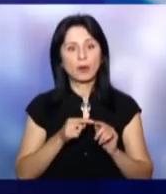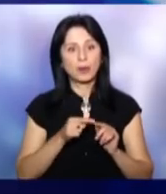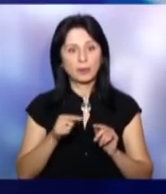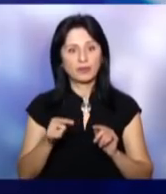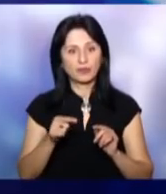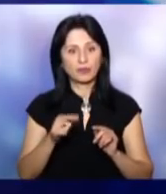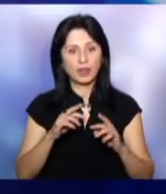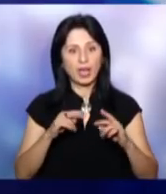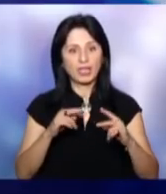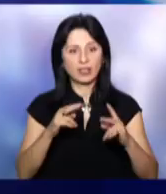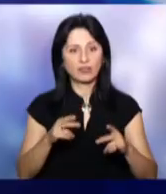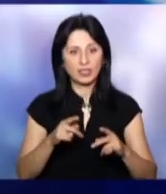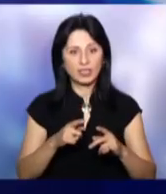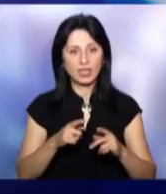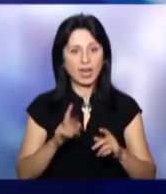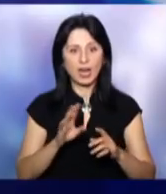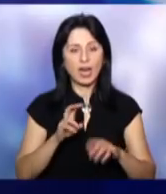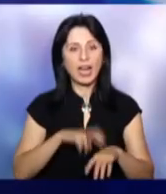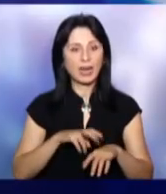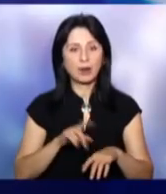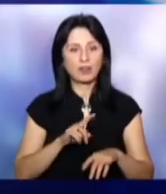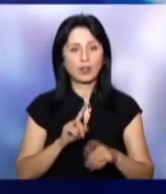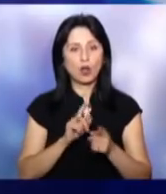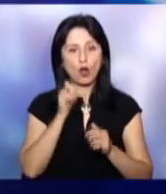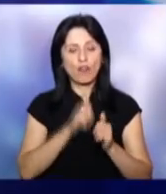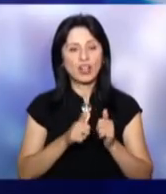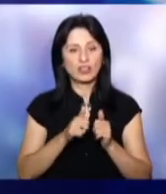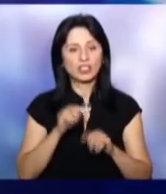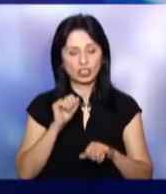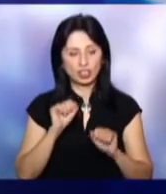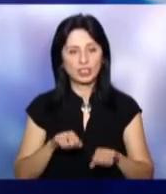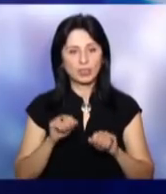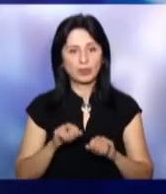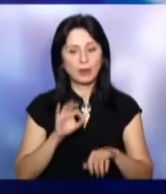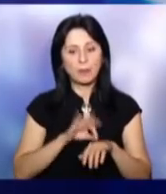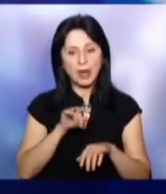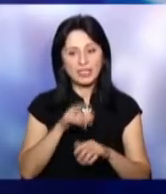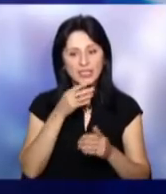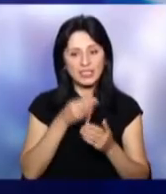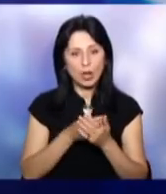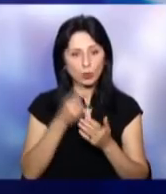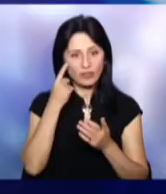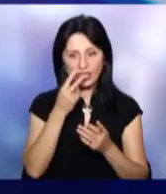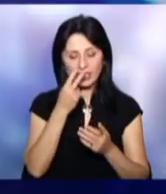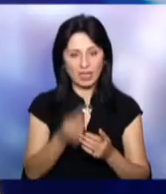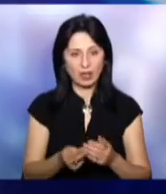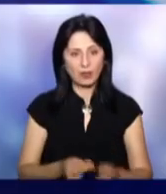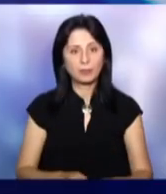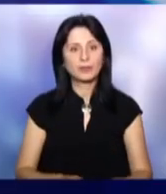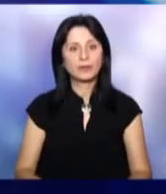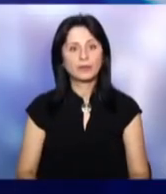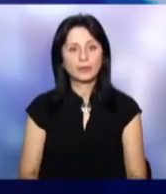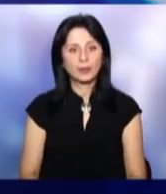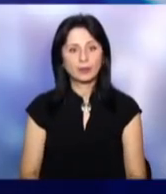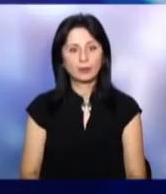მანძილზე და გადაიქცევიან არა ბიზნესმენ ექიმებად, არამედ ყოველთვის შეძლებენ პაციენტში საკუთარი თავის დანახვას. ასე რომ